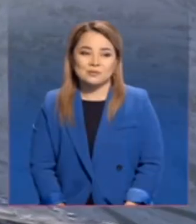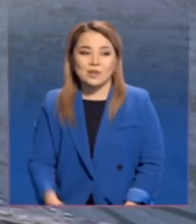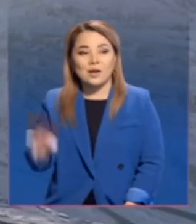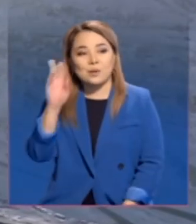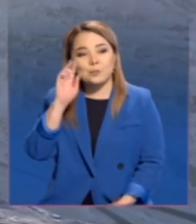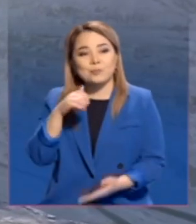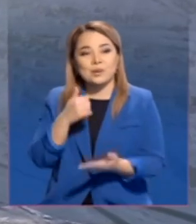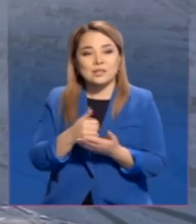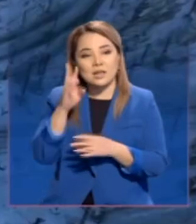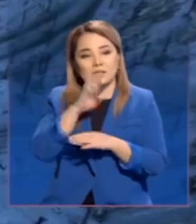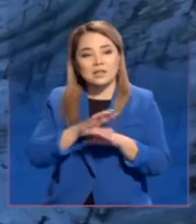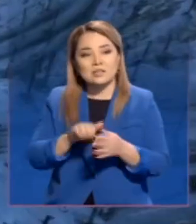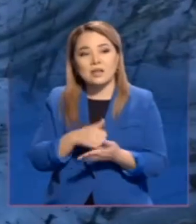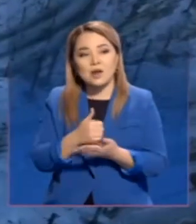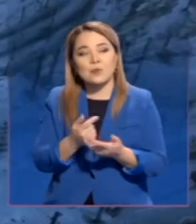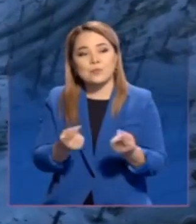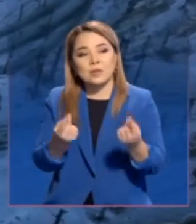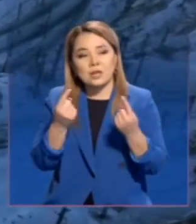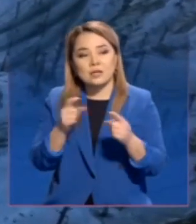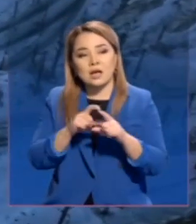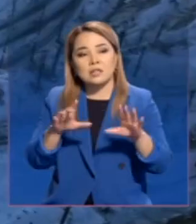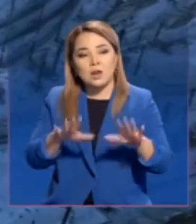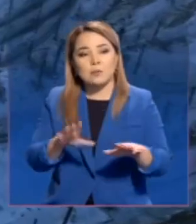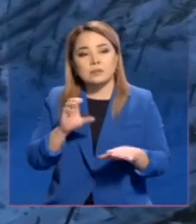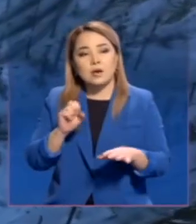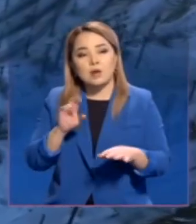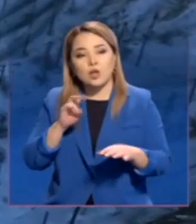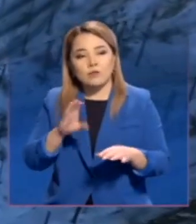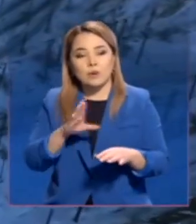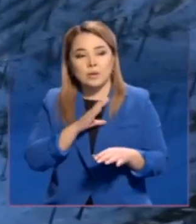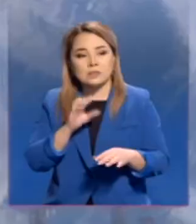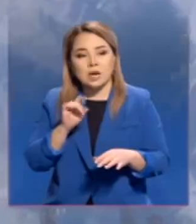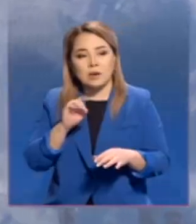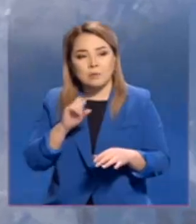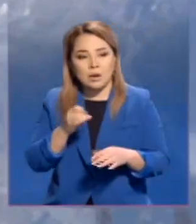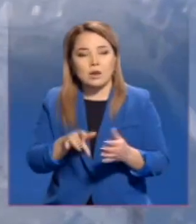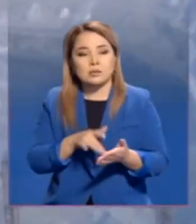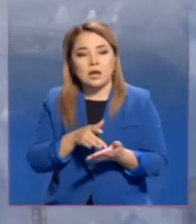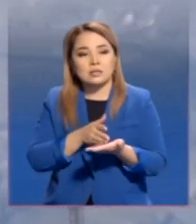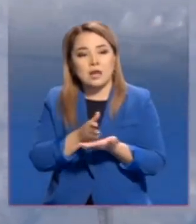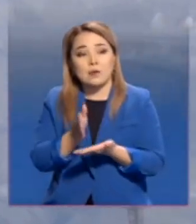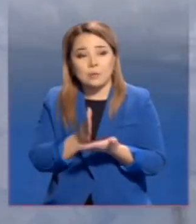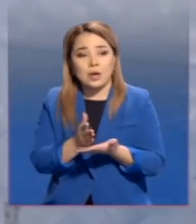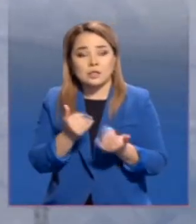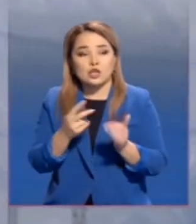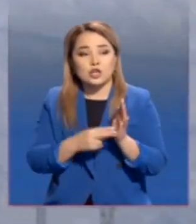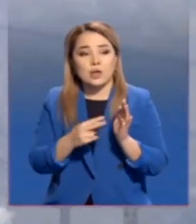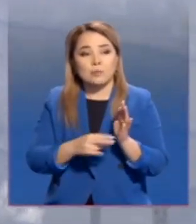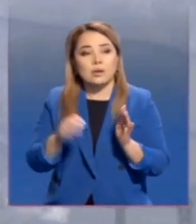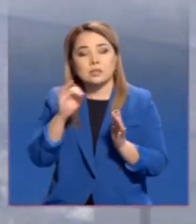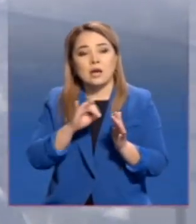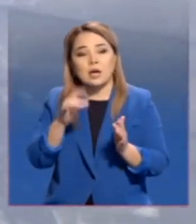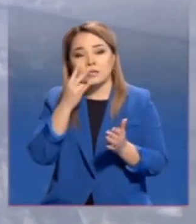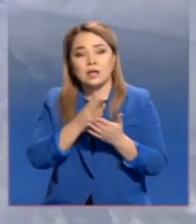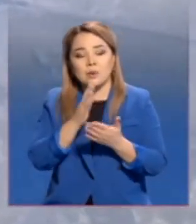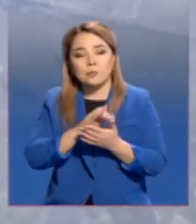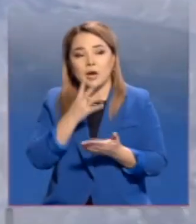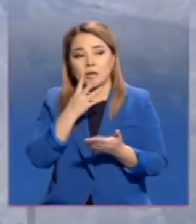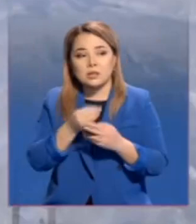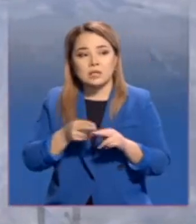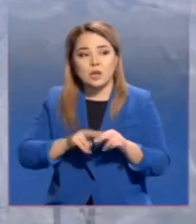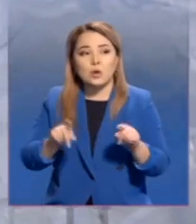Мемлекет басшысы еліміздегі ең ірі кен орындарының бірі Соколов Сарыбайға да соқты. 70 жылдан астам тарихы бар кен орнының